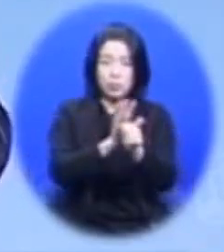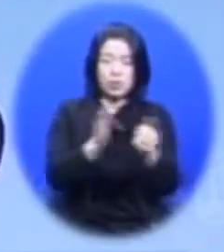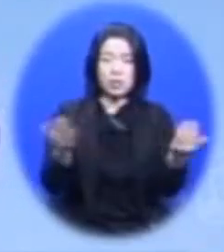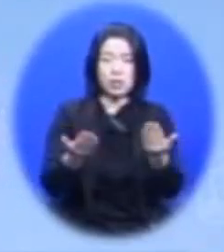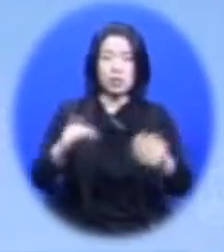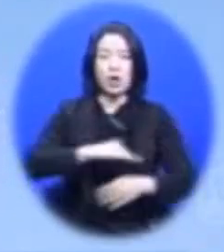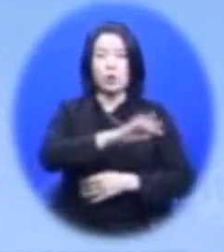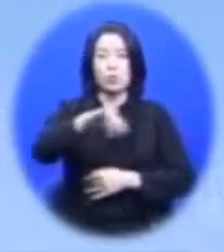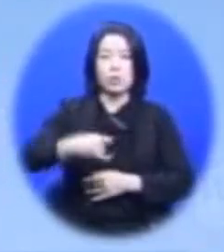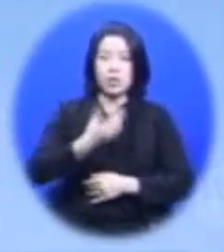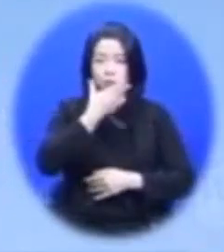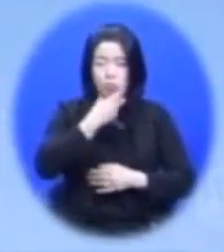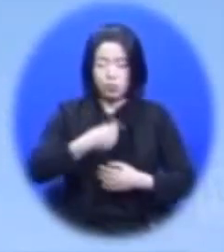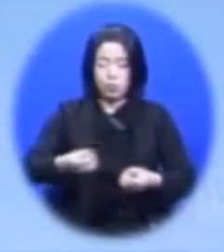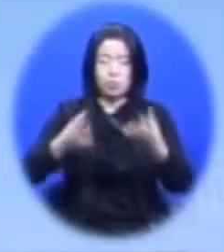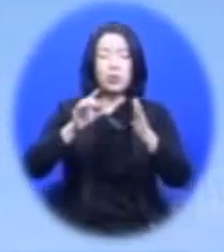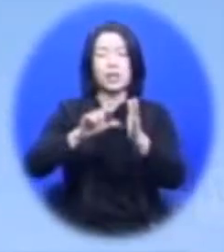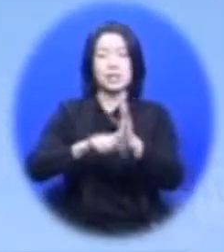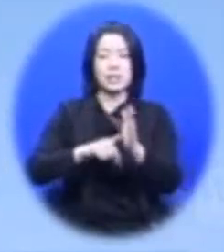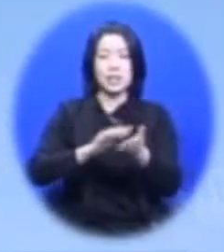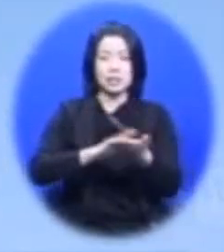우리에게 축복의 시간이에요.